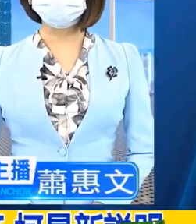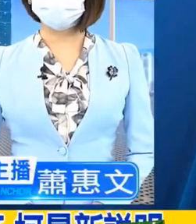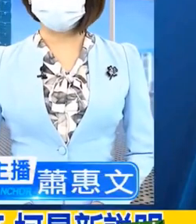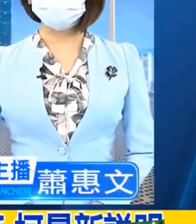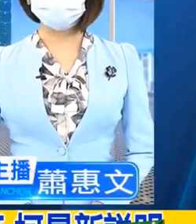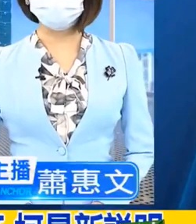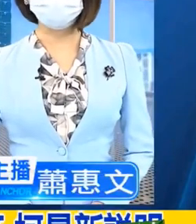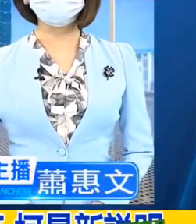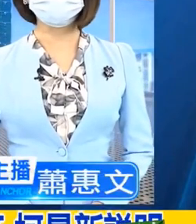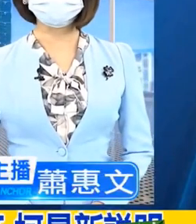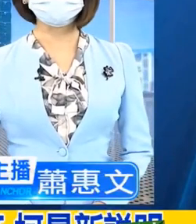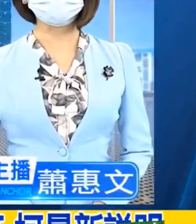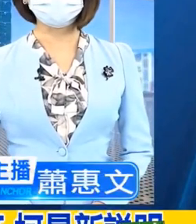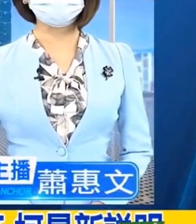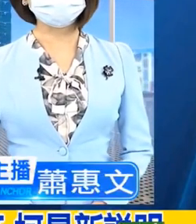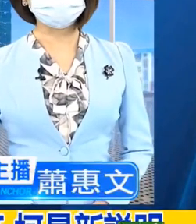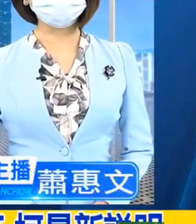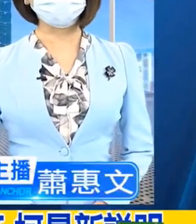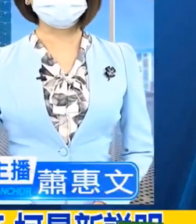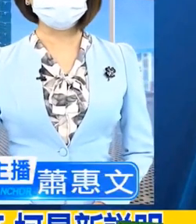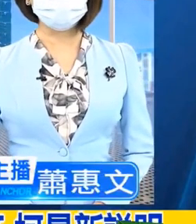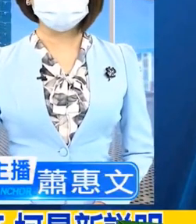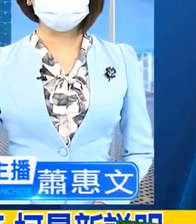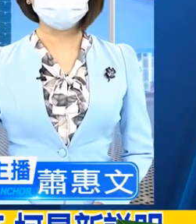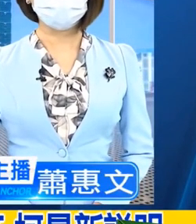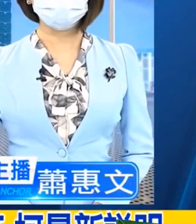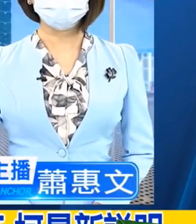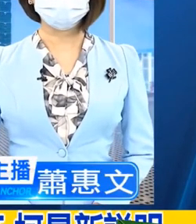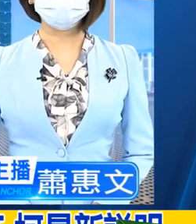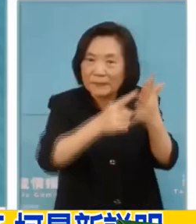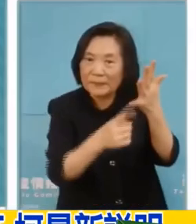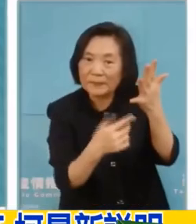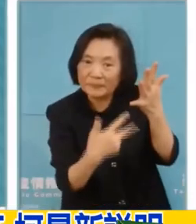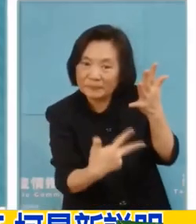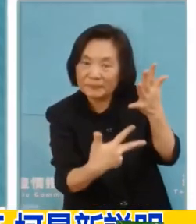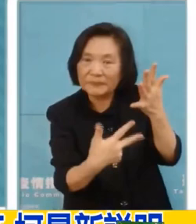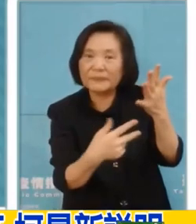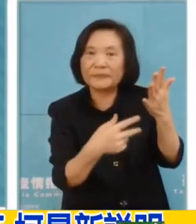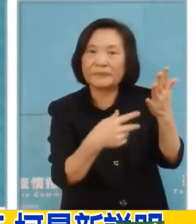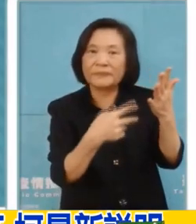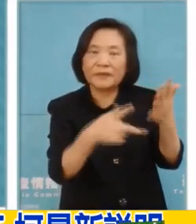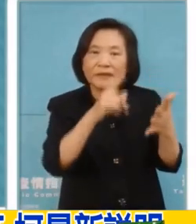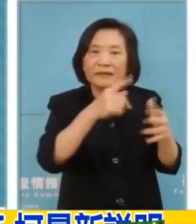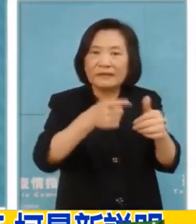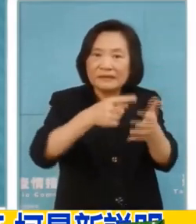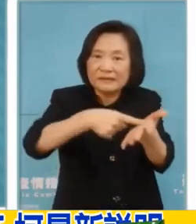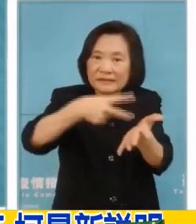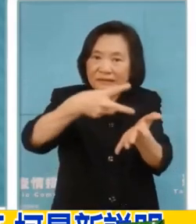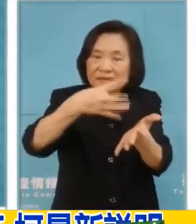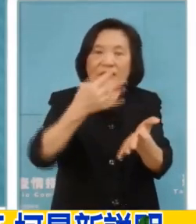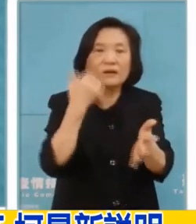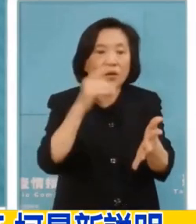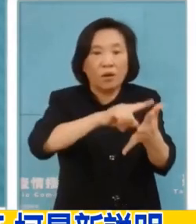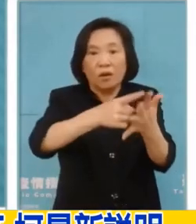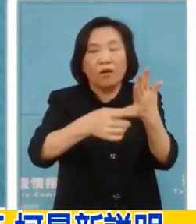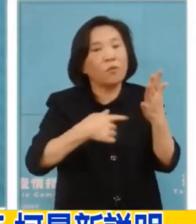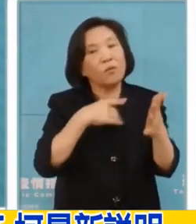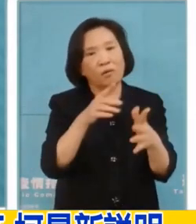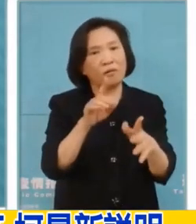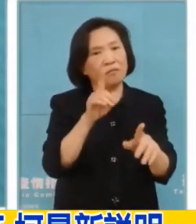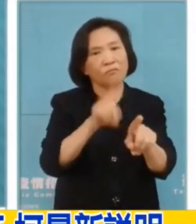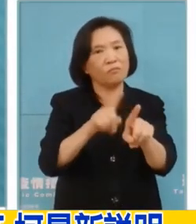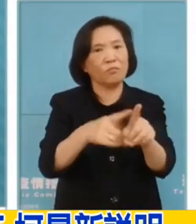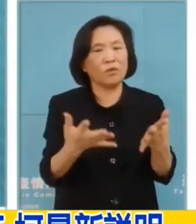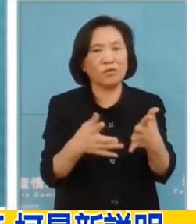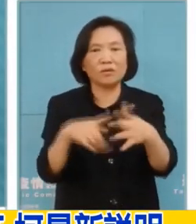疫苗会出现短缺的情况，问题出在哪里？来听听台北市政府的说法。 这样的话就会很有秩序的打下来。那么至于说